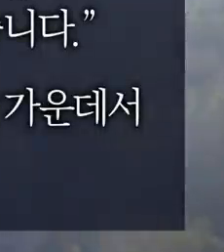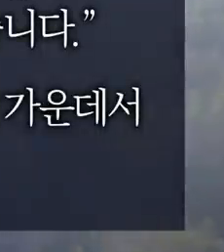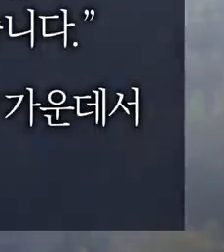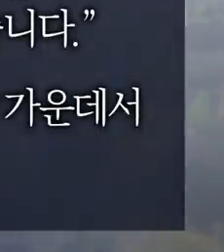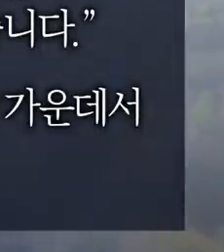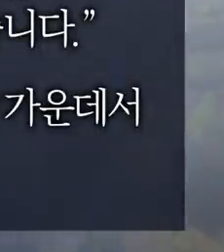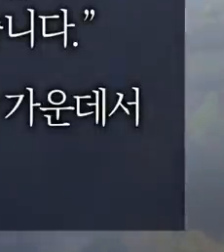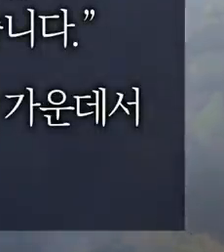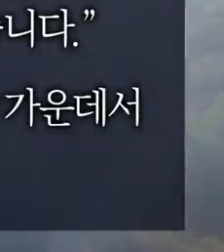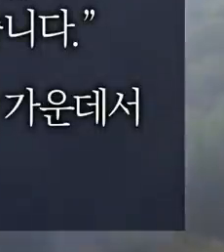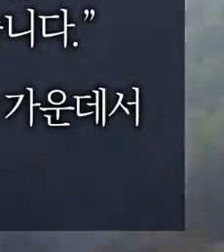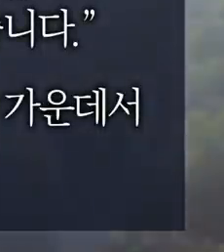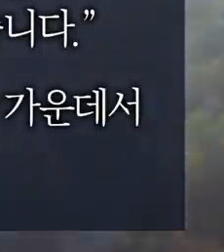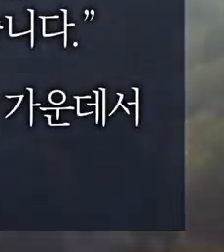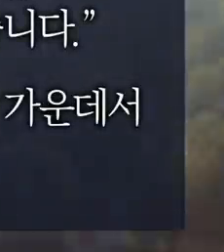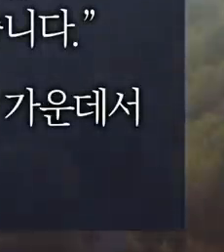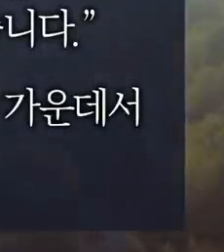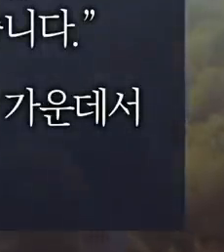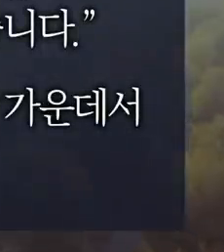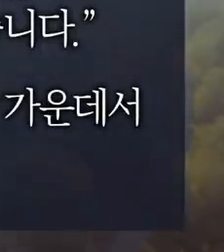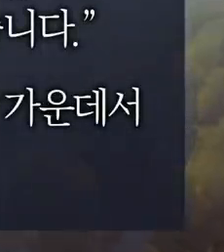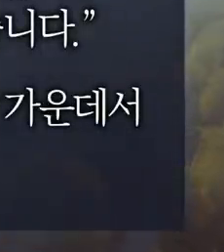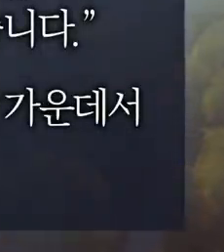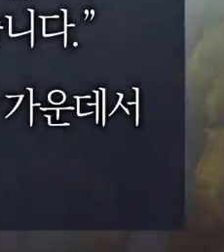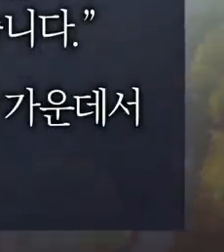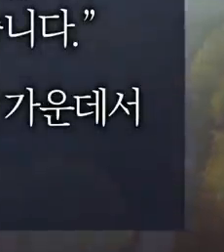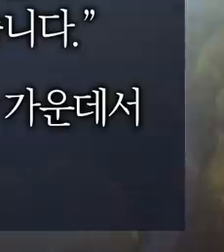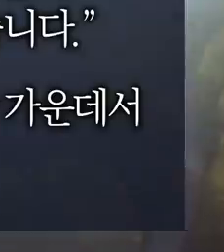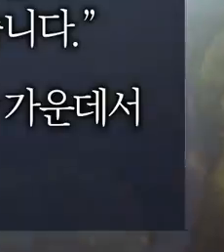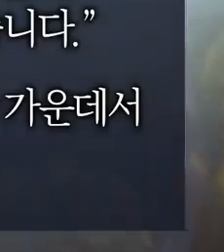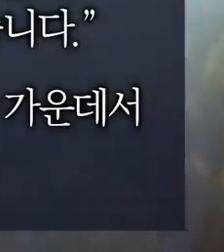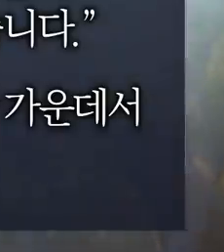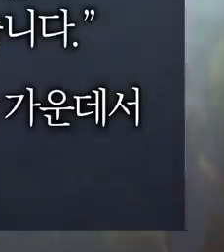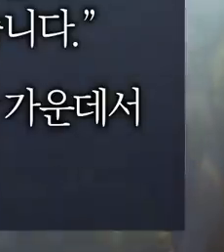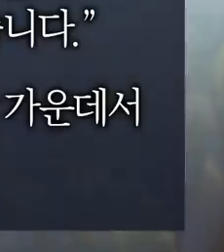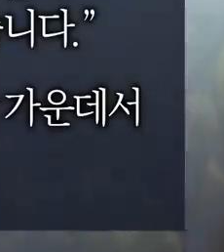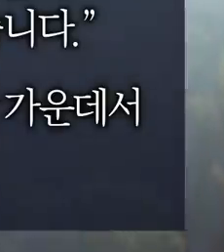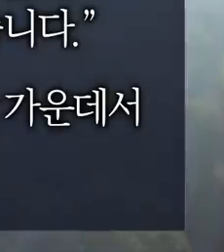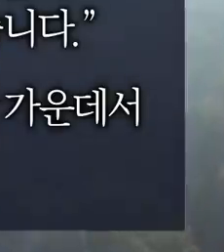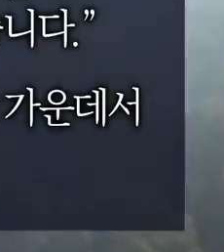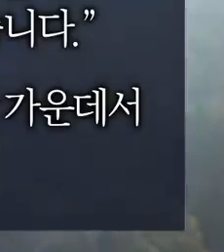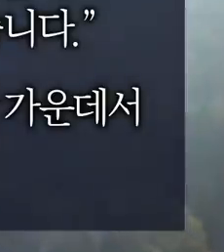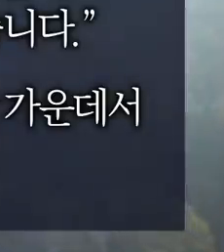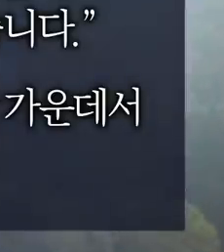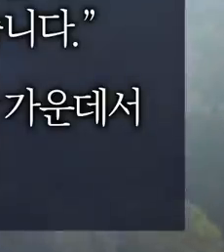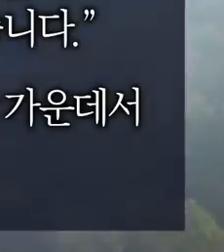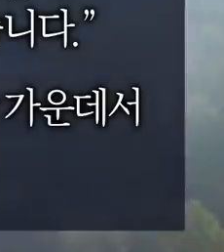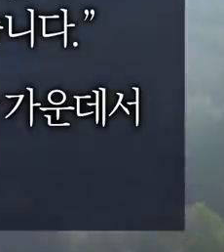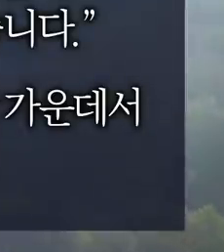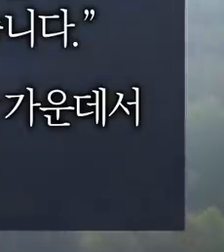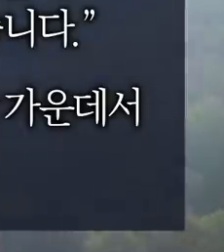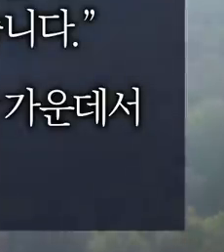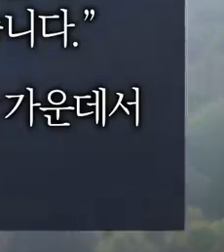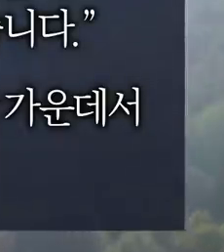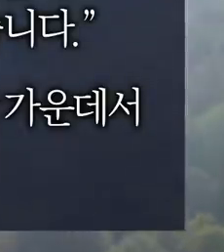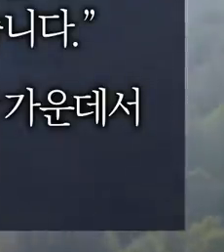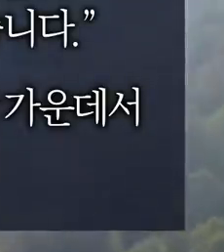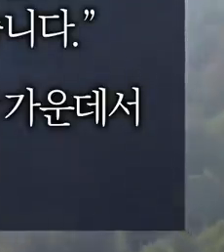그때에 레위 지파의 족장들이 제사장 엘르아살과 눈의 아들